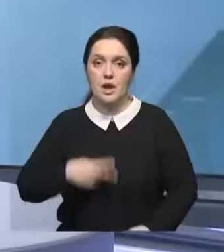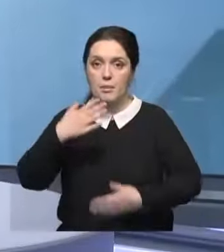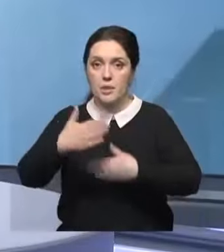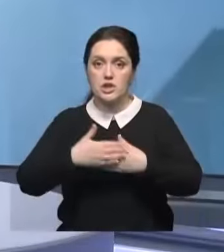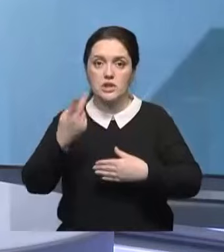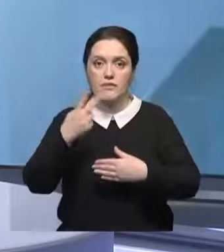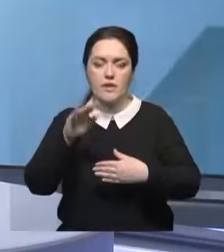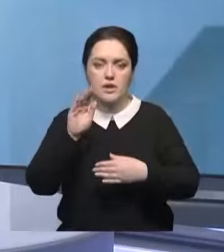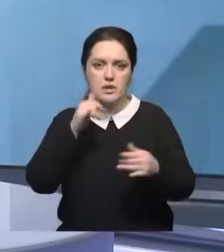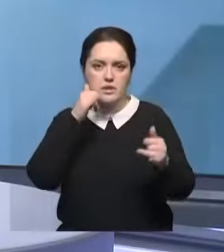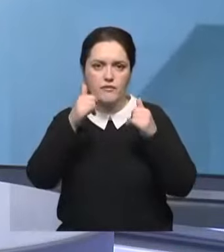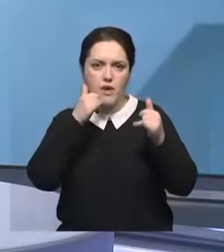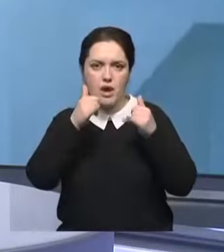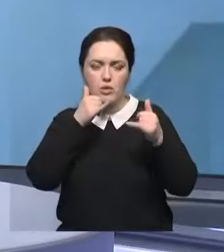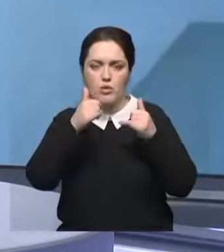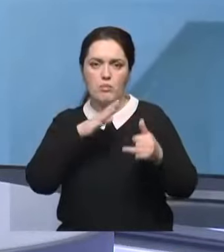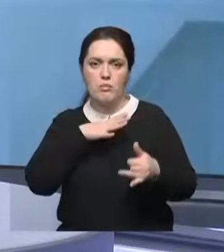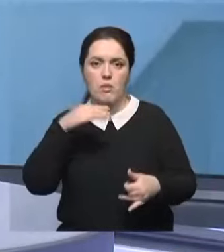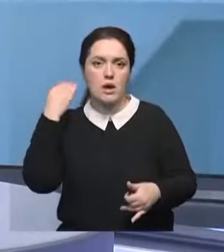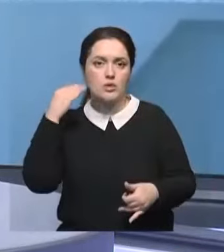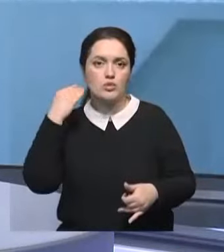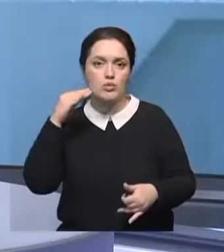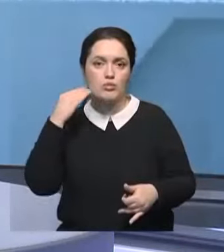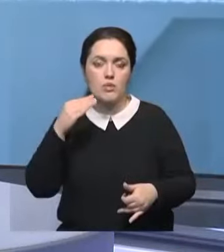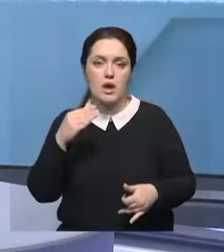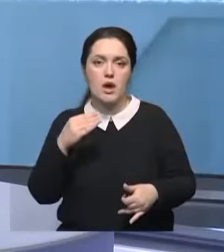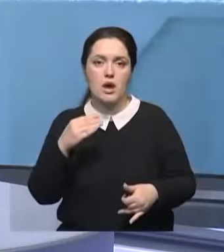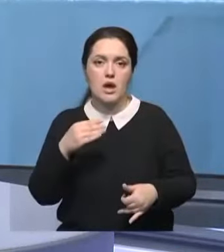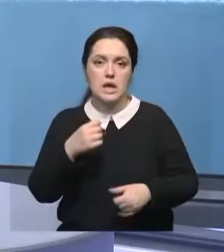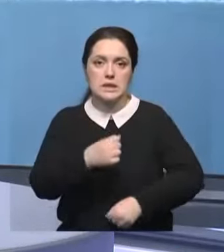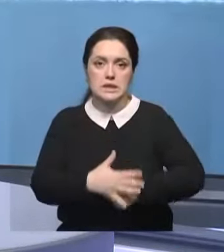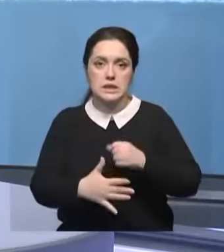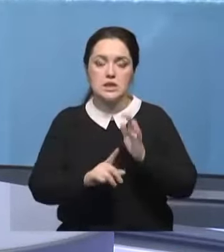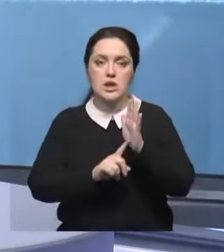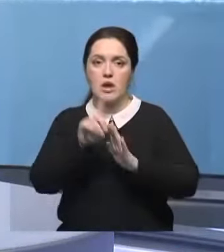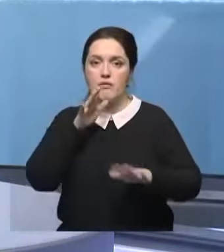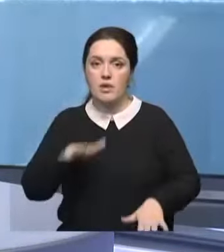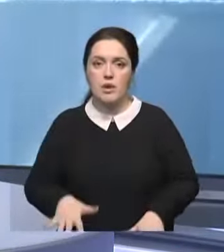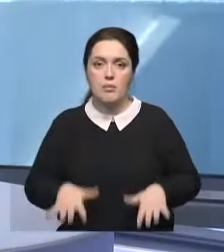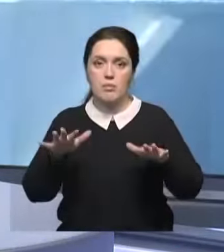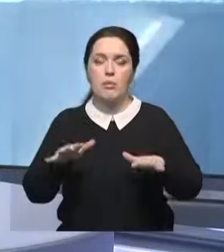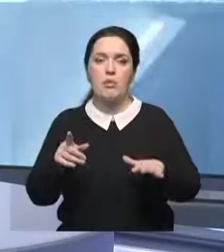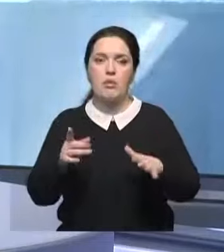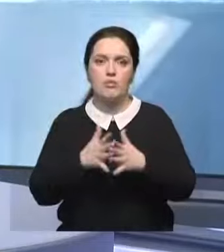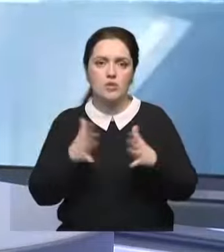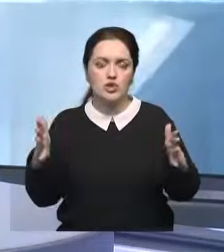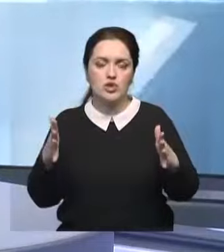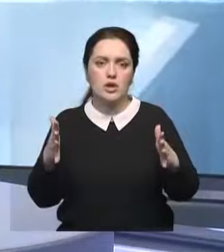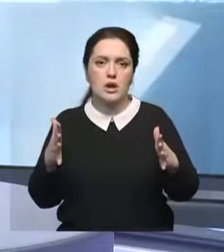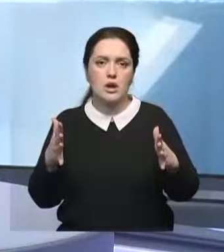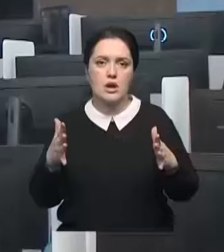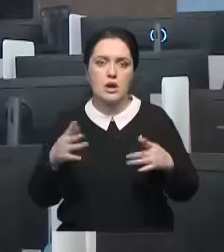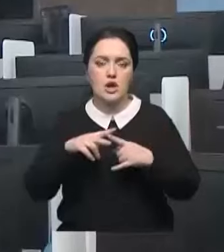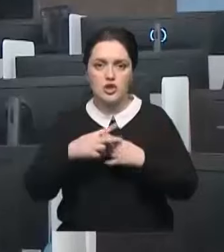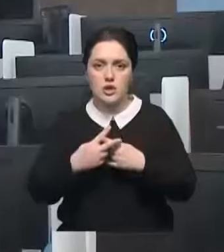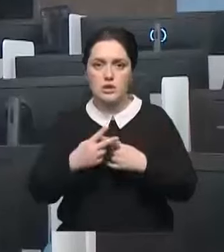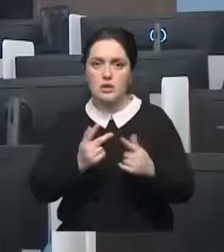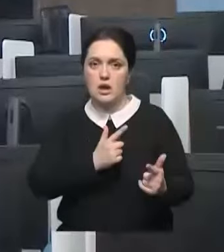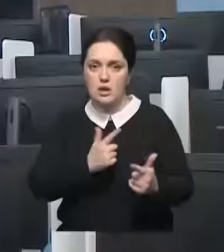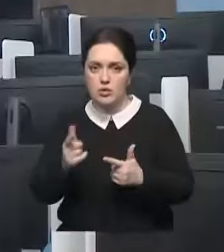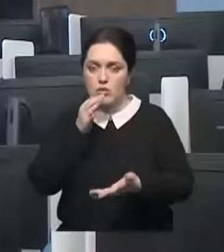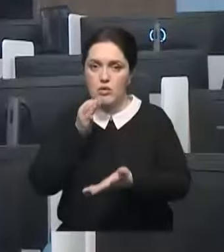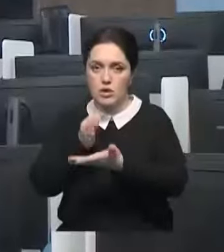Почти 20 тысяч звонков поступило в Актюбинский ситуационный центр с начала паводка. Большая часть отработана,